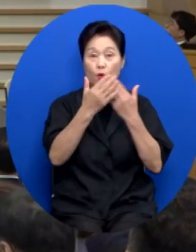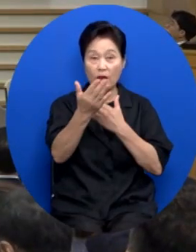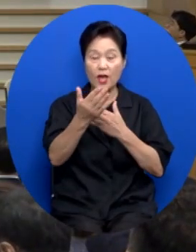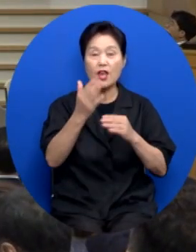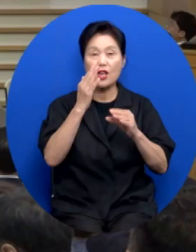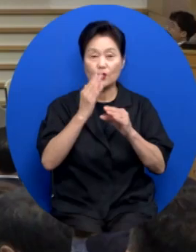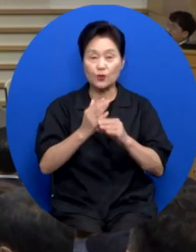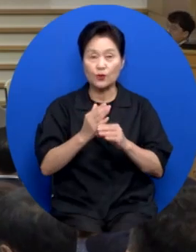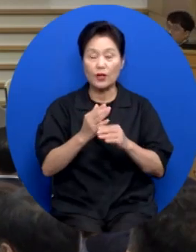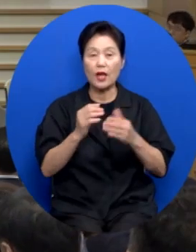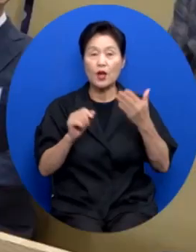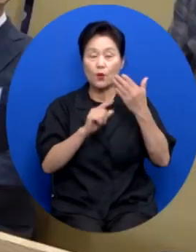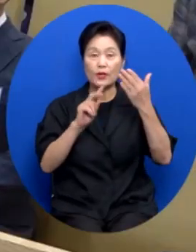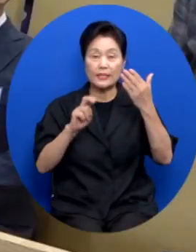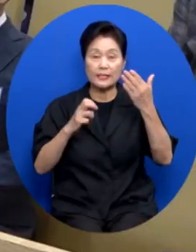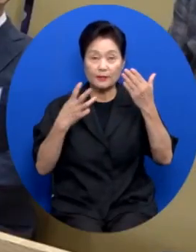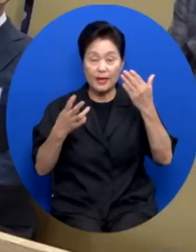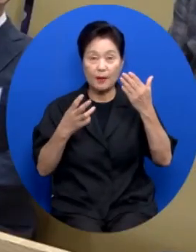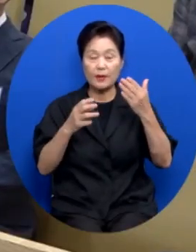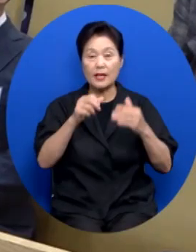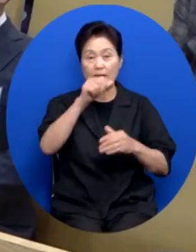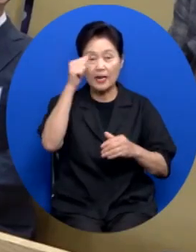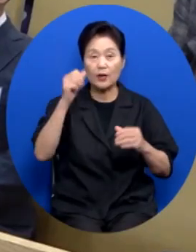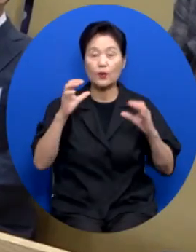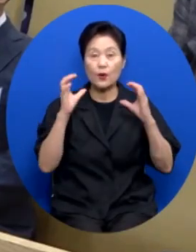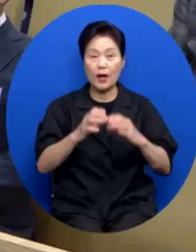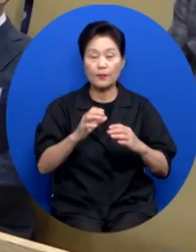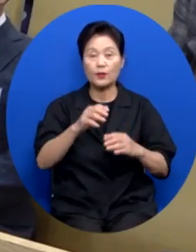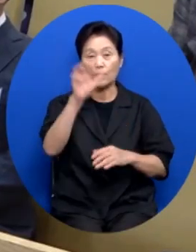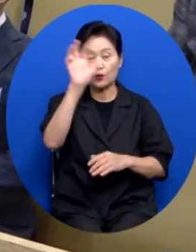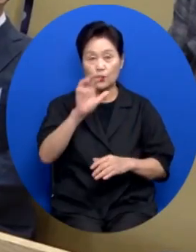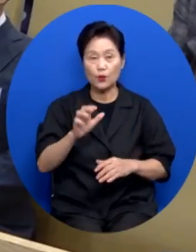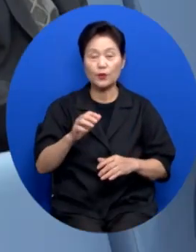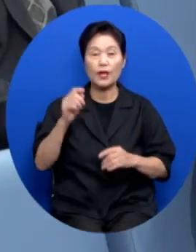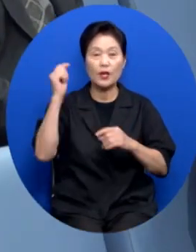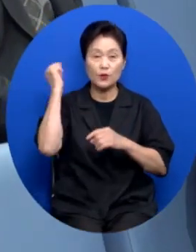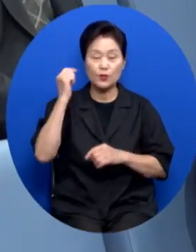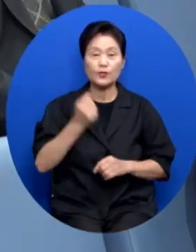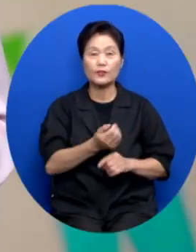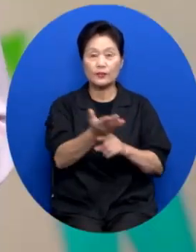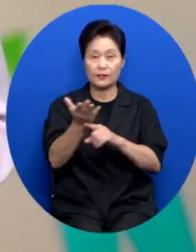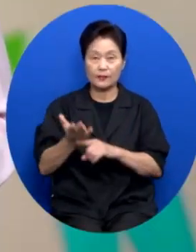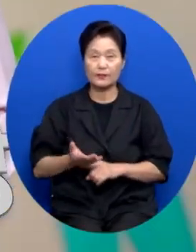오는 23일에 열리는 대한예수교 장로회 합동총회의 주요 이슈를 살펴봅니다.